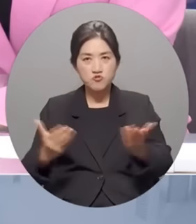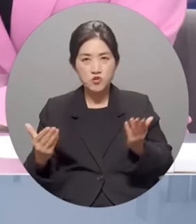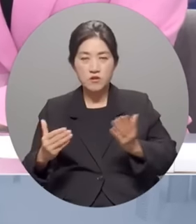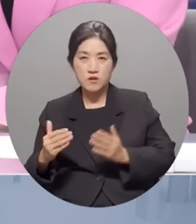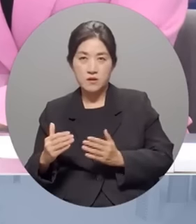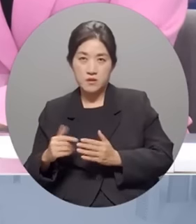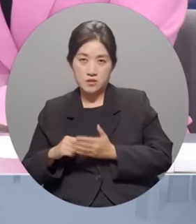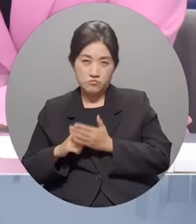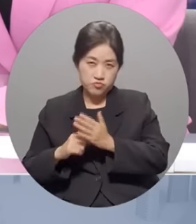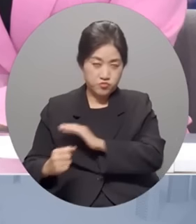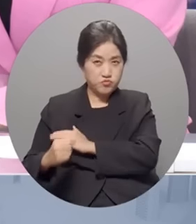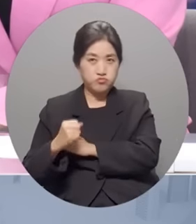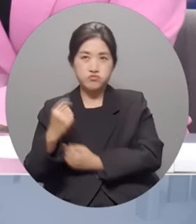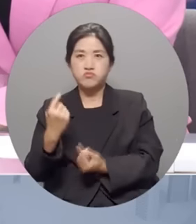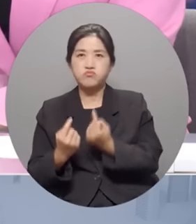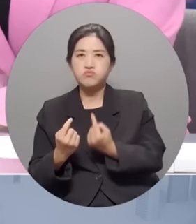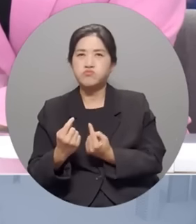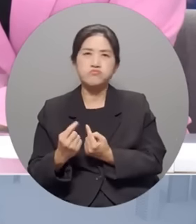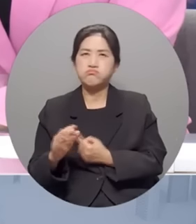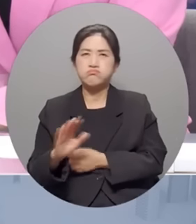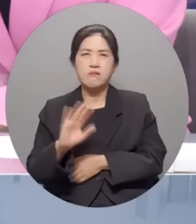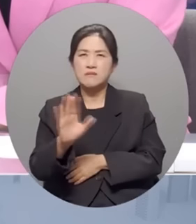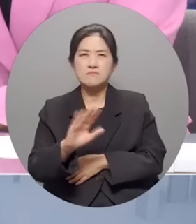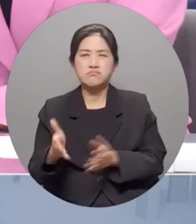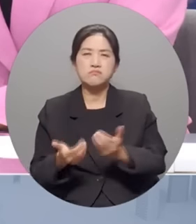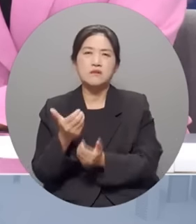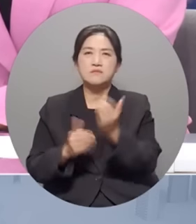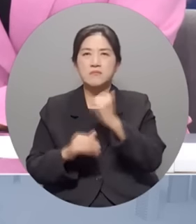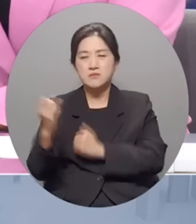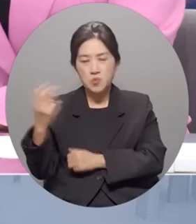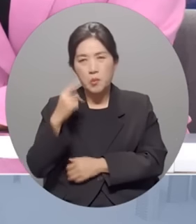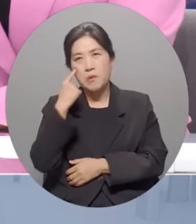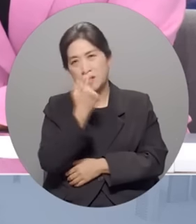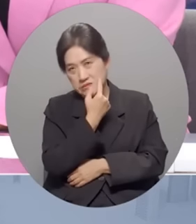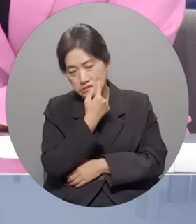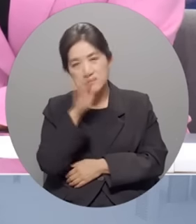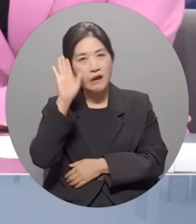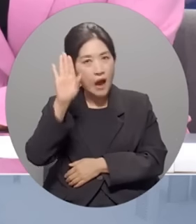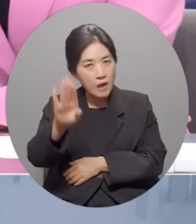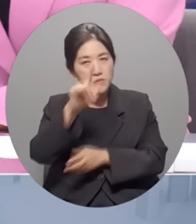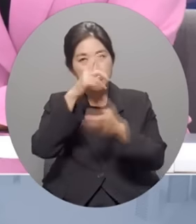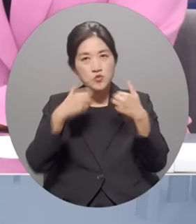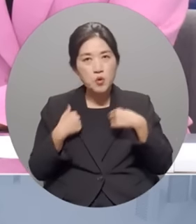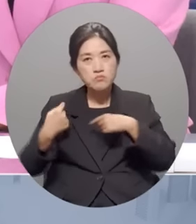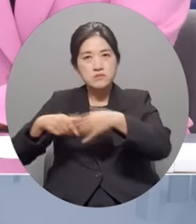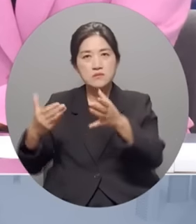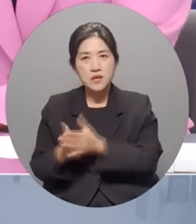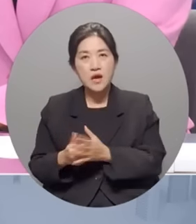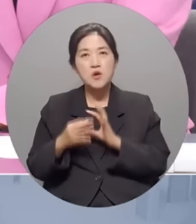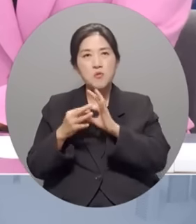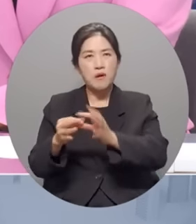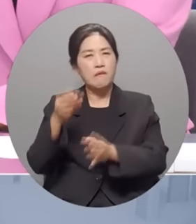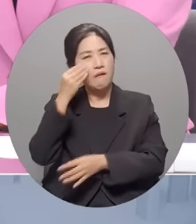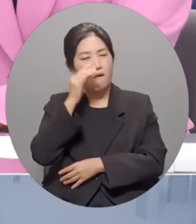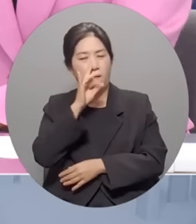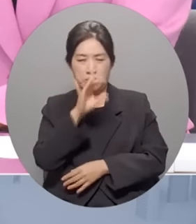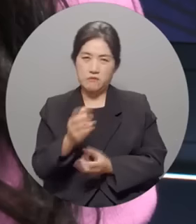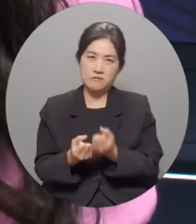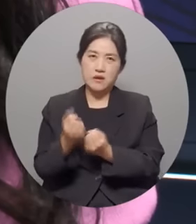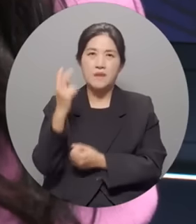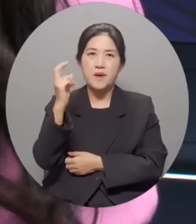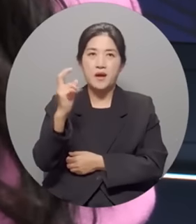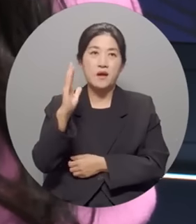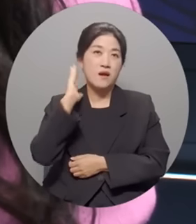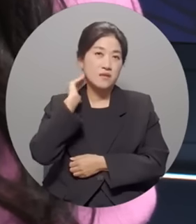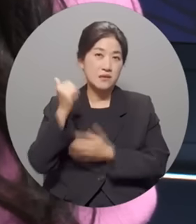확보되기 보다는 갈등만 재확인했고 앞으로의 당정 관계도 험난할 거라는 전망이 많습니다 대통령의